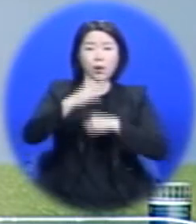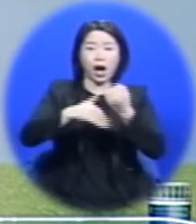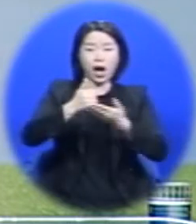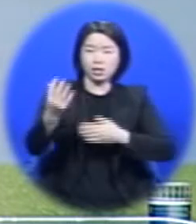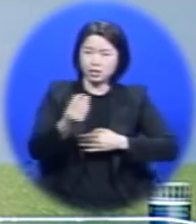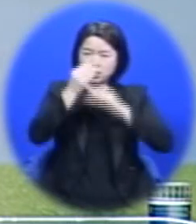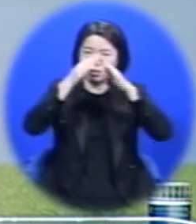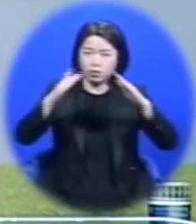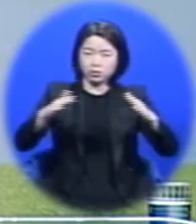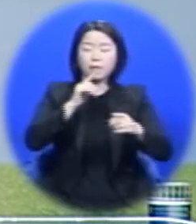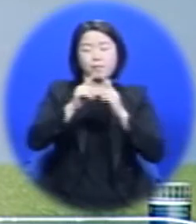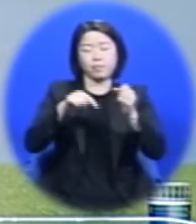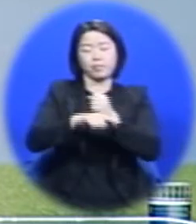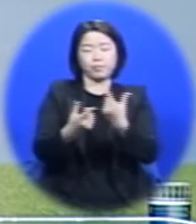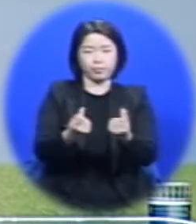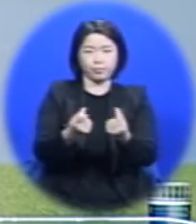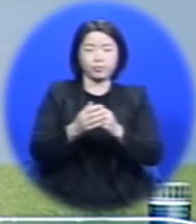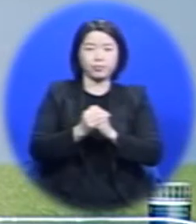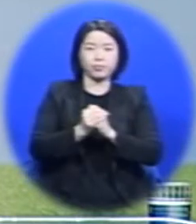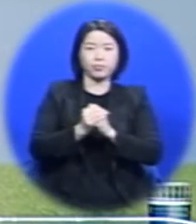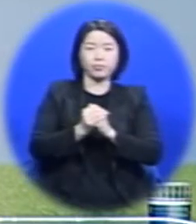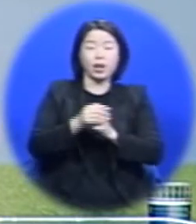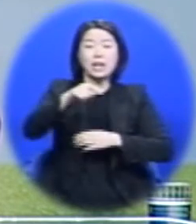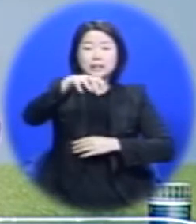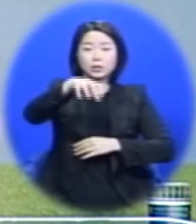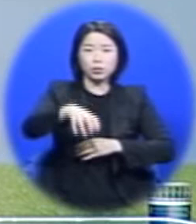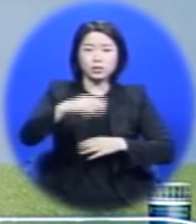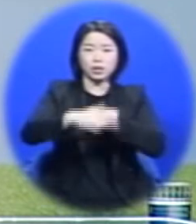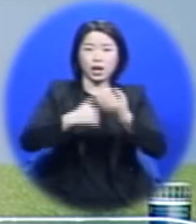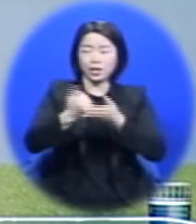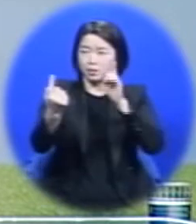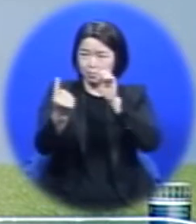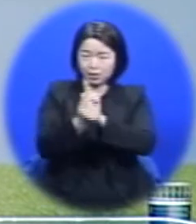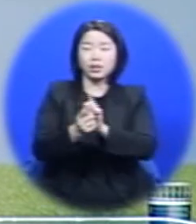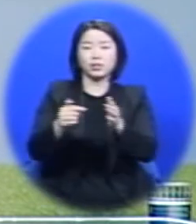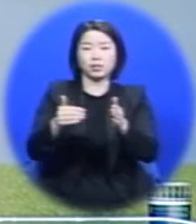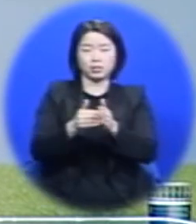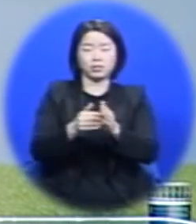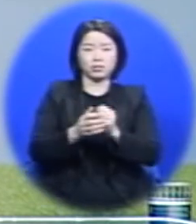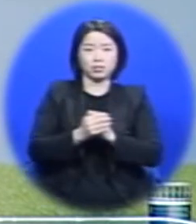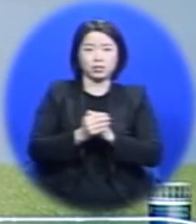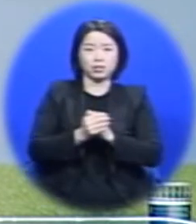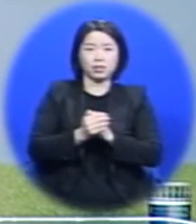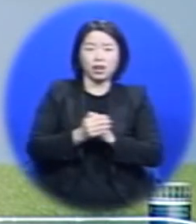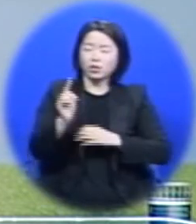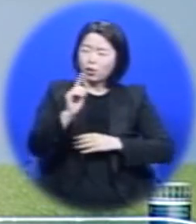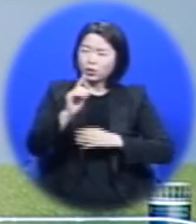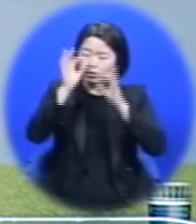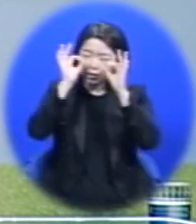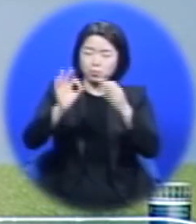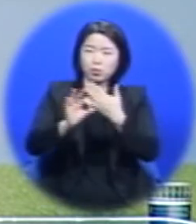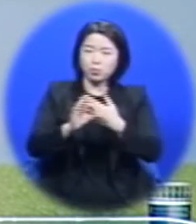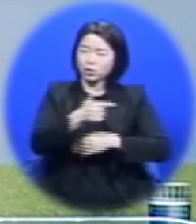성전을 말하는 거죠. 자, 그곳에서 하나님을 만났다는 거예요. 근데 어떻게